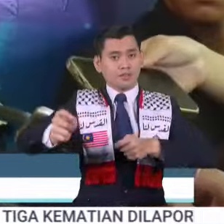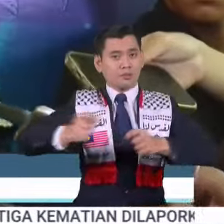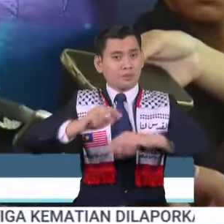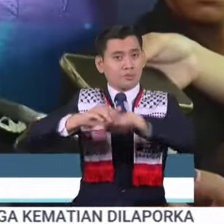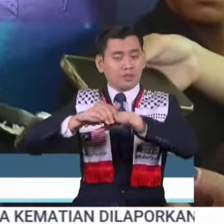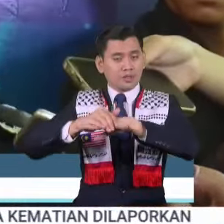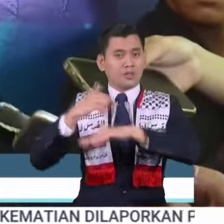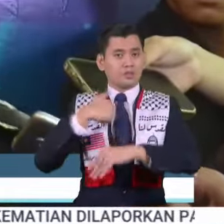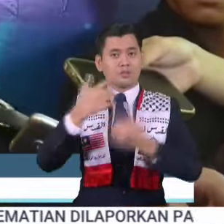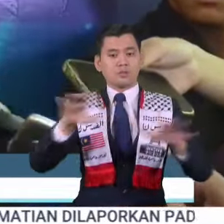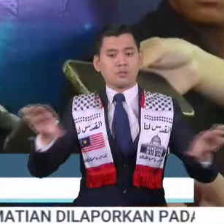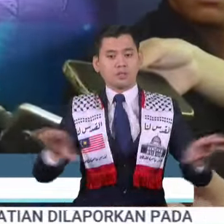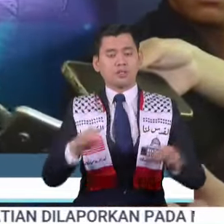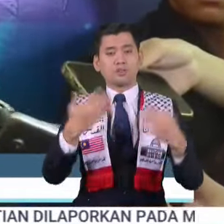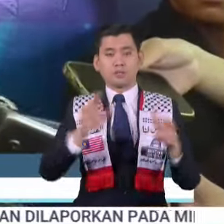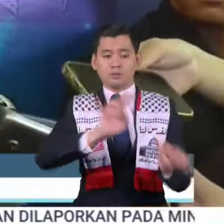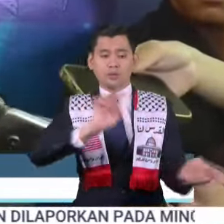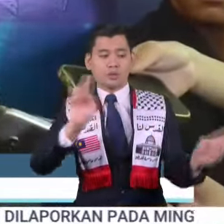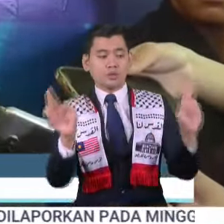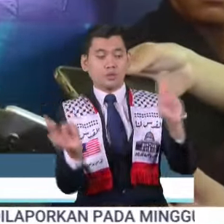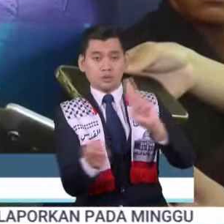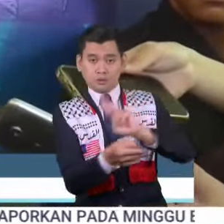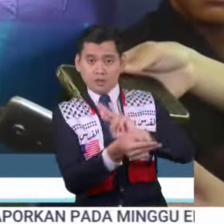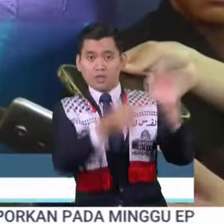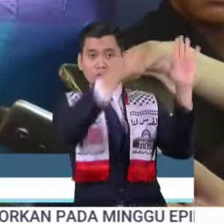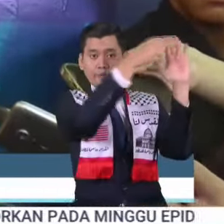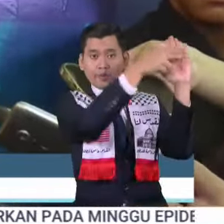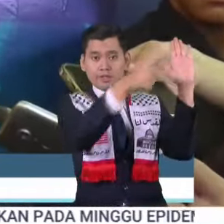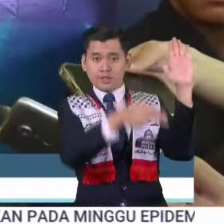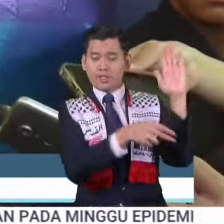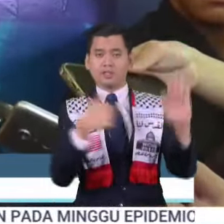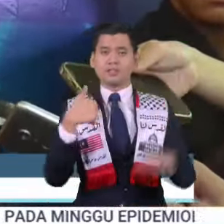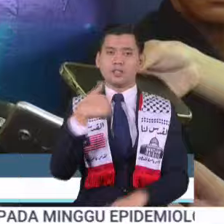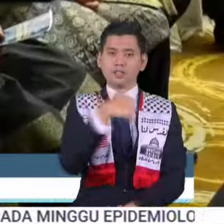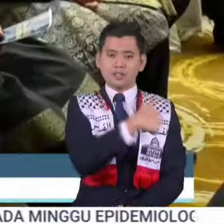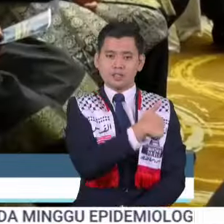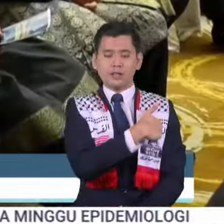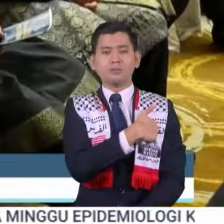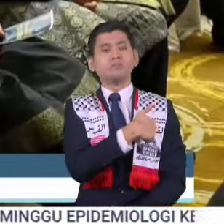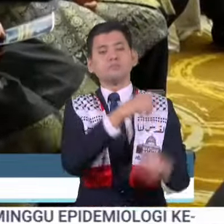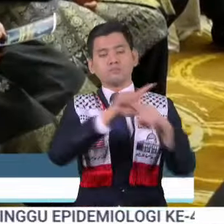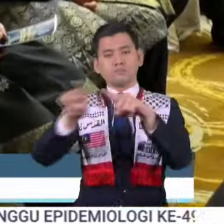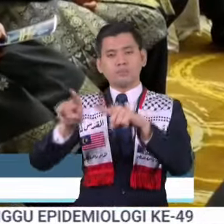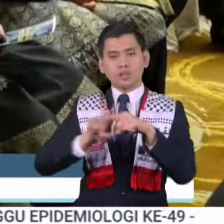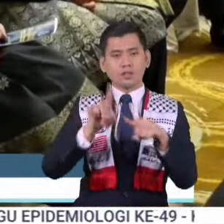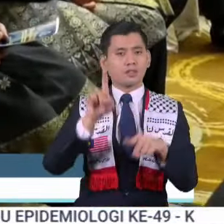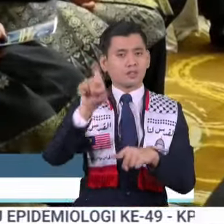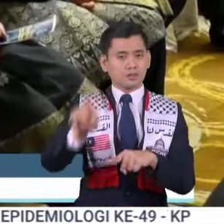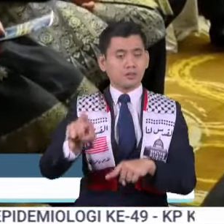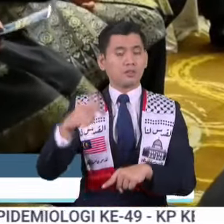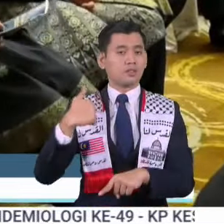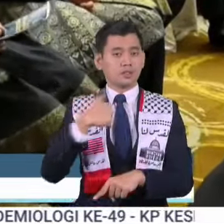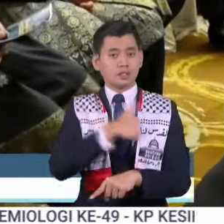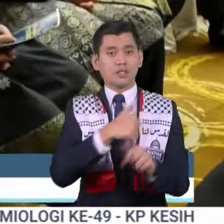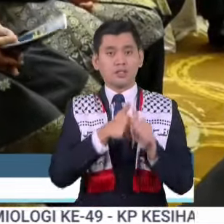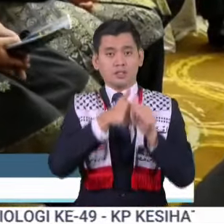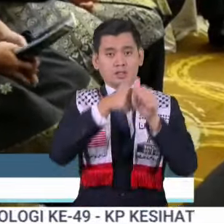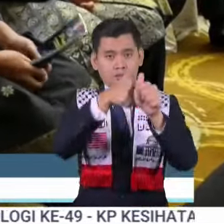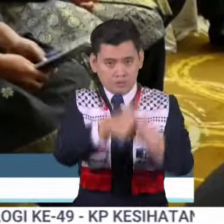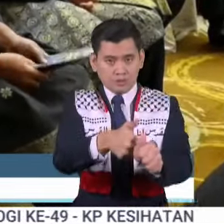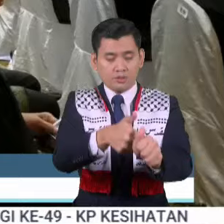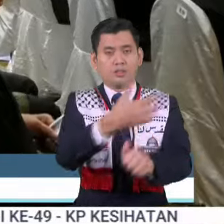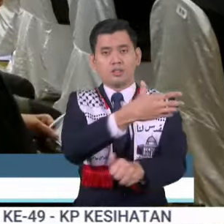Perbaharui PT KPN dan undang-undang jugat undangundang kata demikian